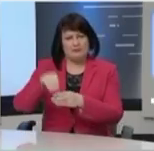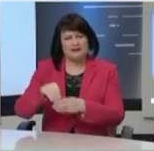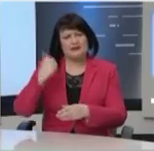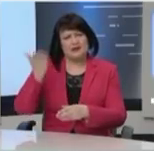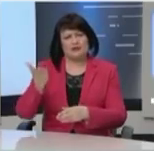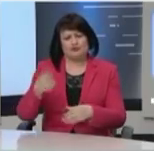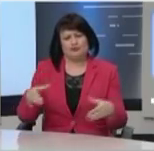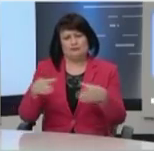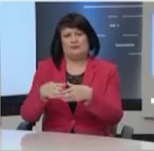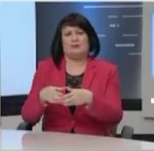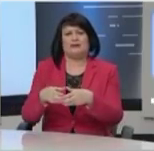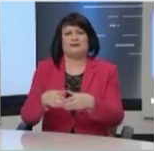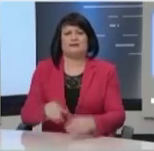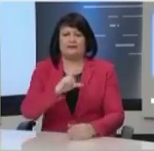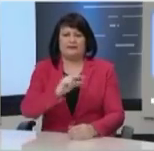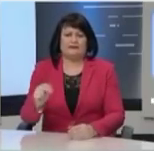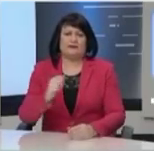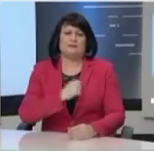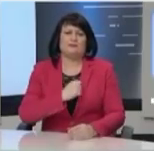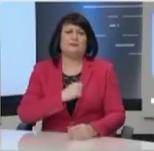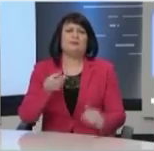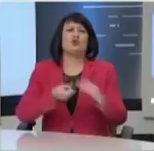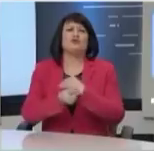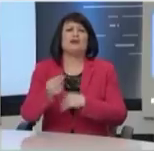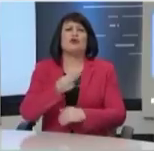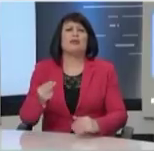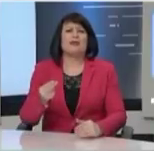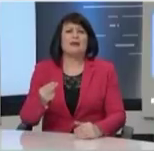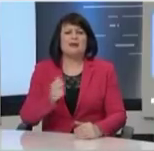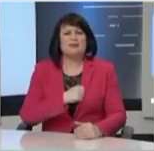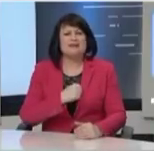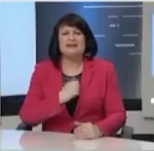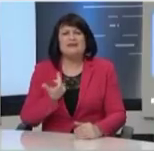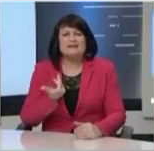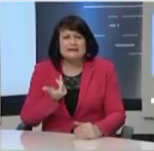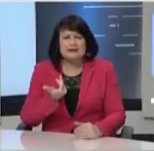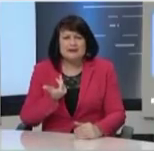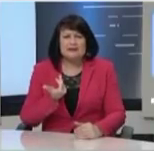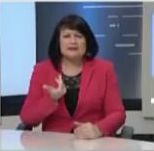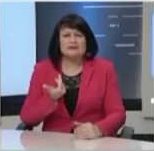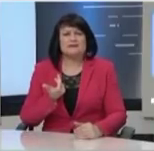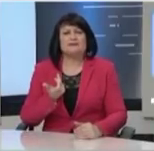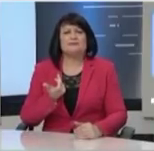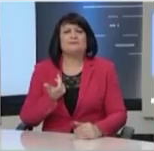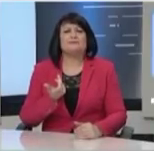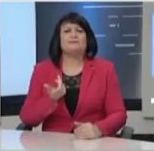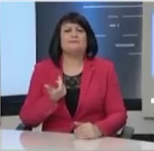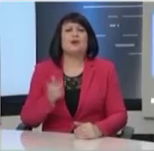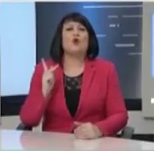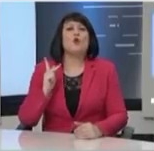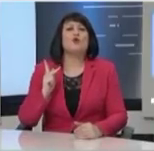συνόρων. Ταυτίζεστε λοιπόν στο προσφυγικό με τις απόψεις του κ. Όρμπαν και του κ.